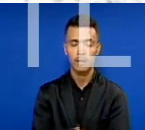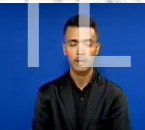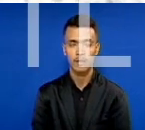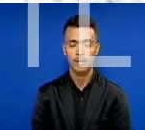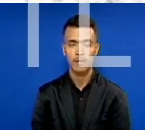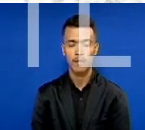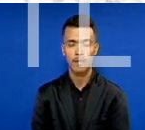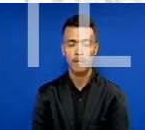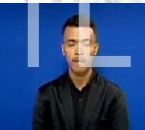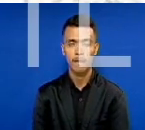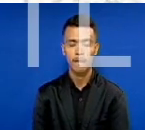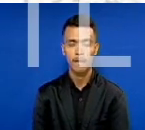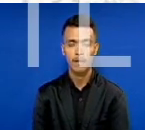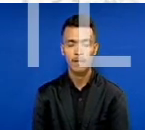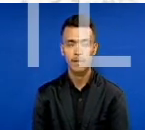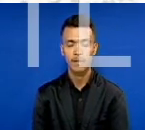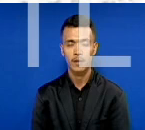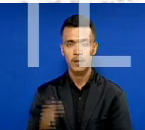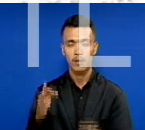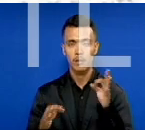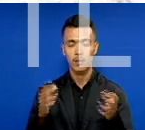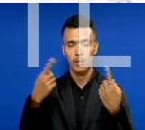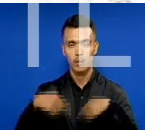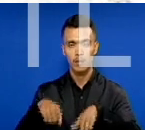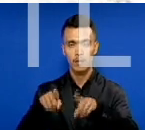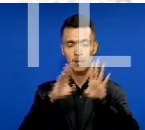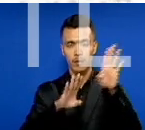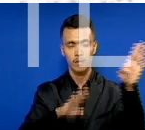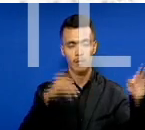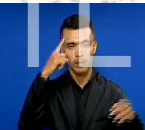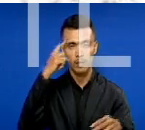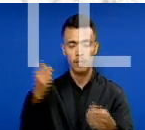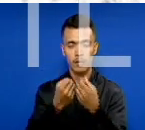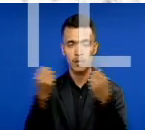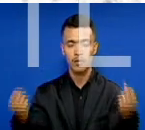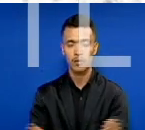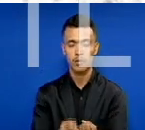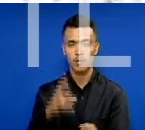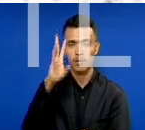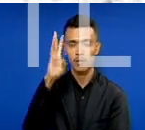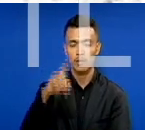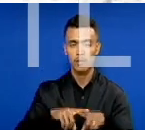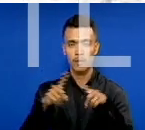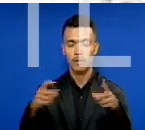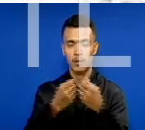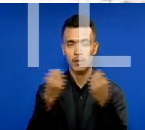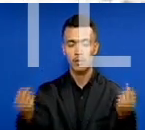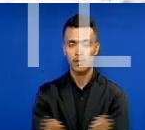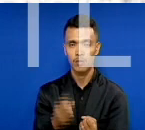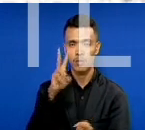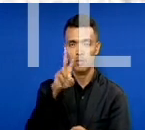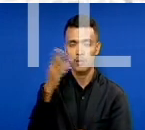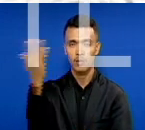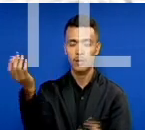ho Watulari antigo. Nunemos baya foho. Tamba suku nene mai be suku rua maka iha tasi. Suku hat celuk ne ami